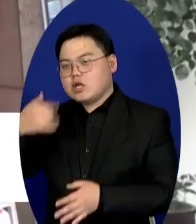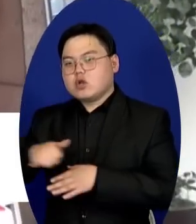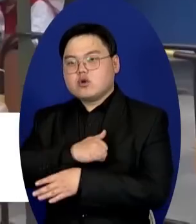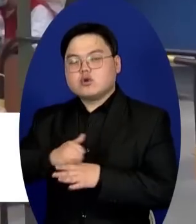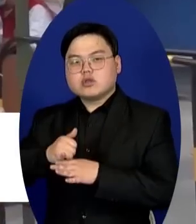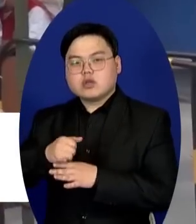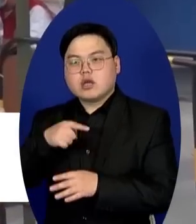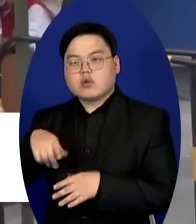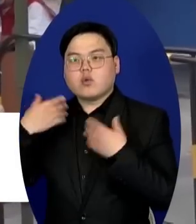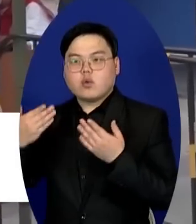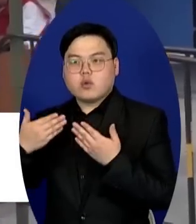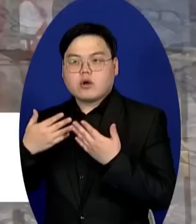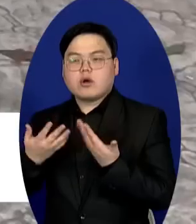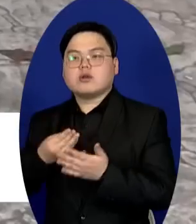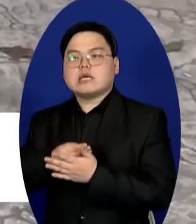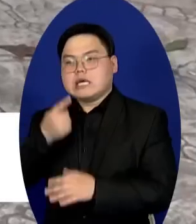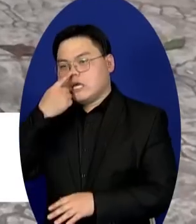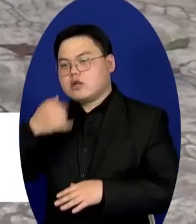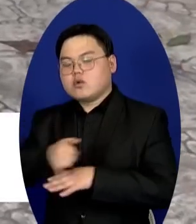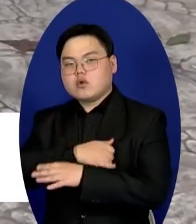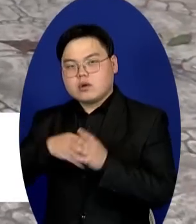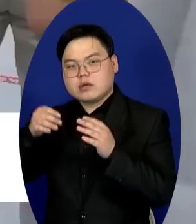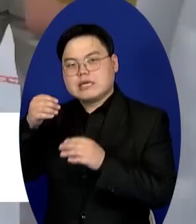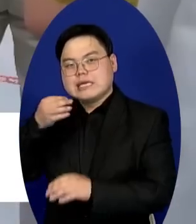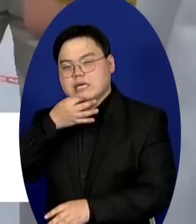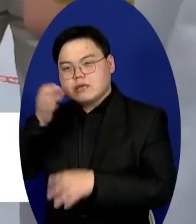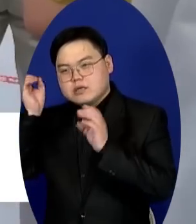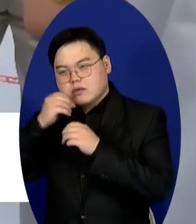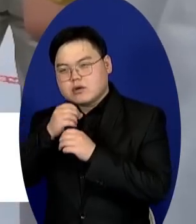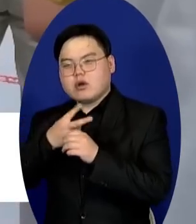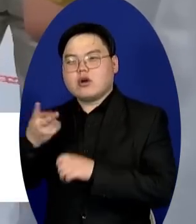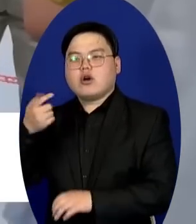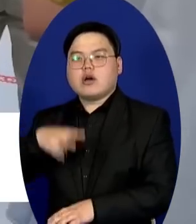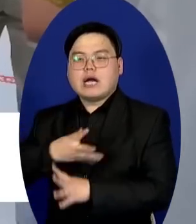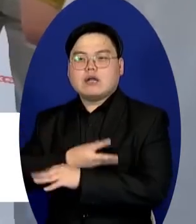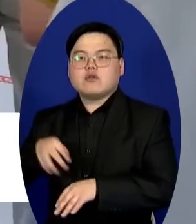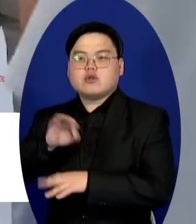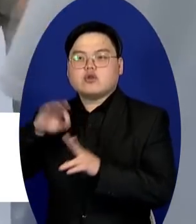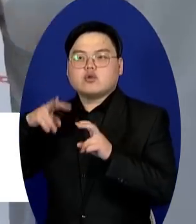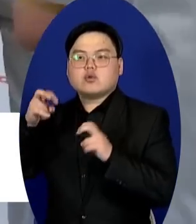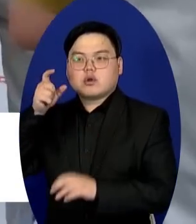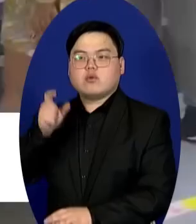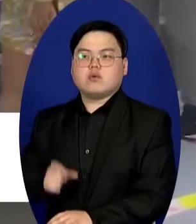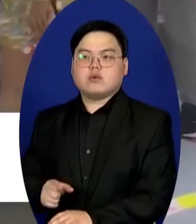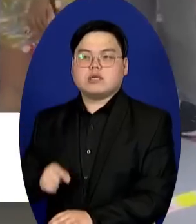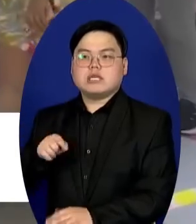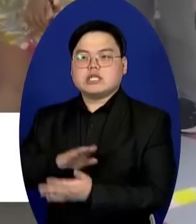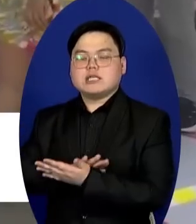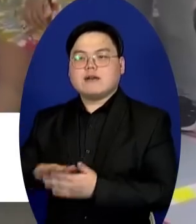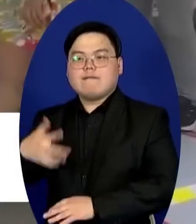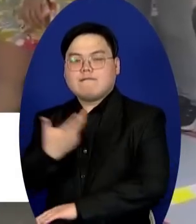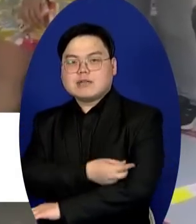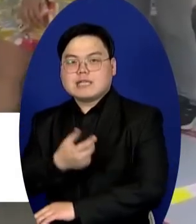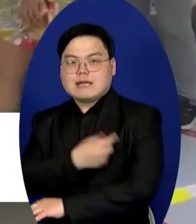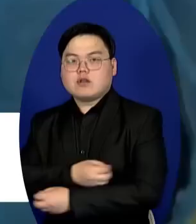нэртэй энэ хүү хурал дээр хэдтийн өвчлөлт хяналттай хурцлан сэргийлэх төвийн гол халдвар судлаач асан Зэн Гуан гихч шинээр вакцины